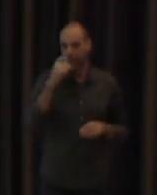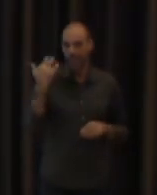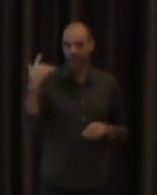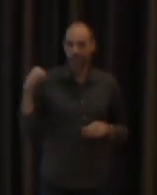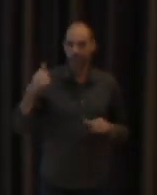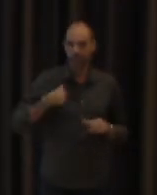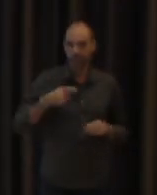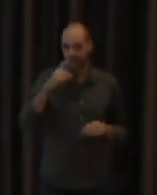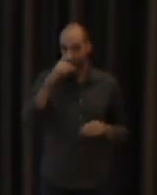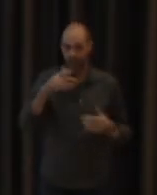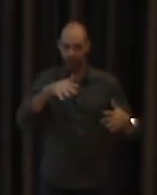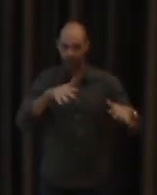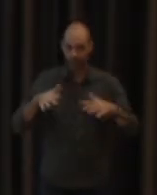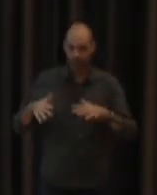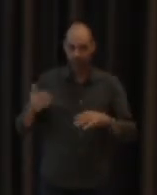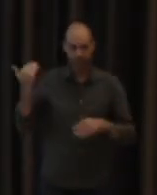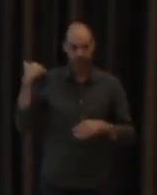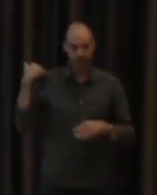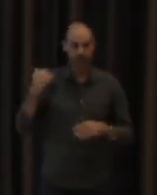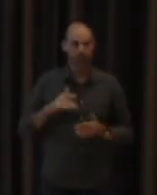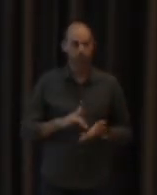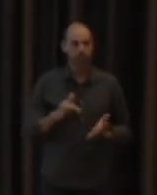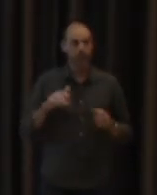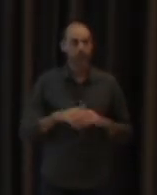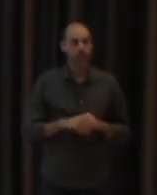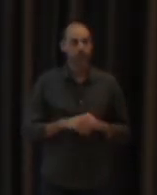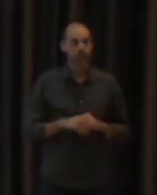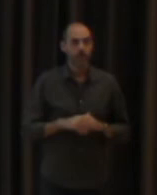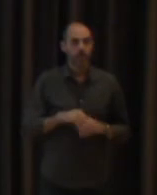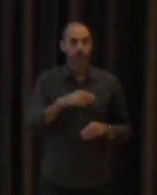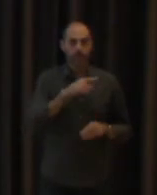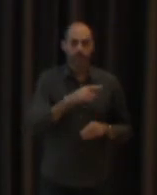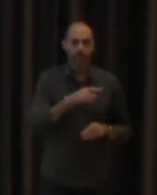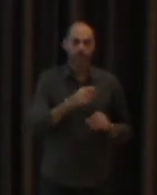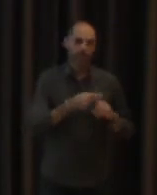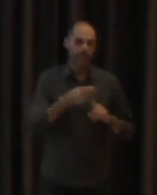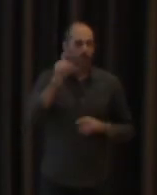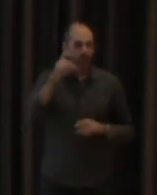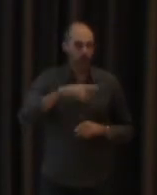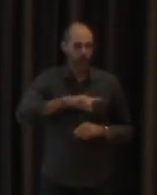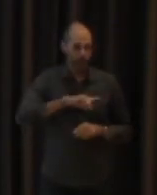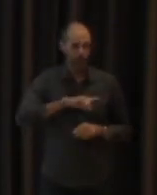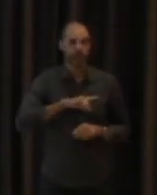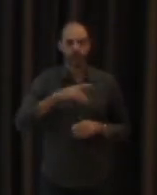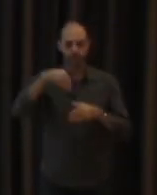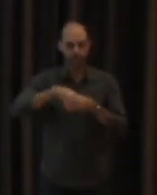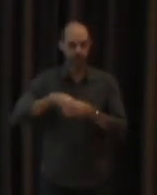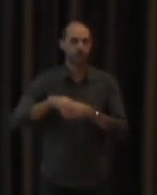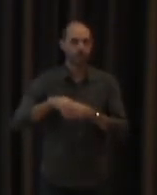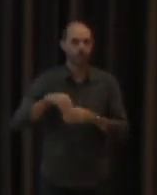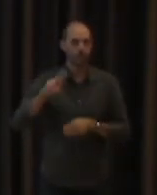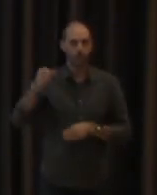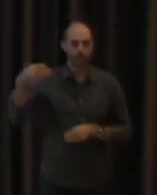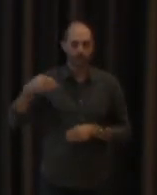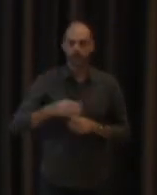la mateixa edat que els estudiants que avui hi ha en aquest auditori, la Gemma va ser professora meva a l'Autònoma. I tots els